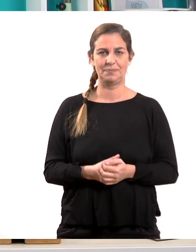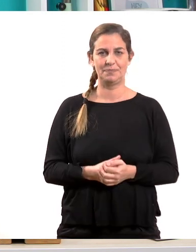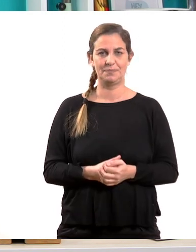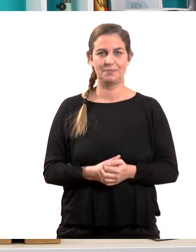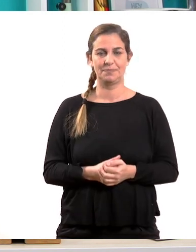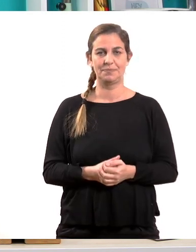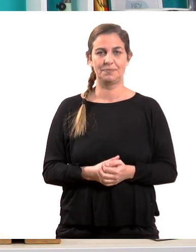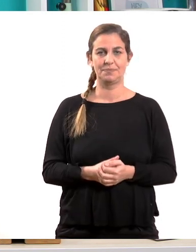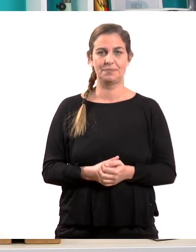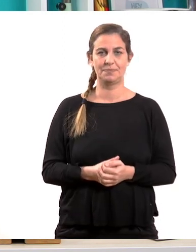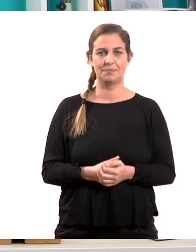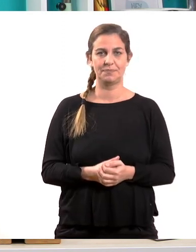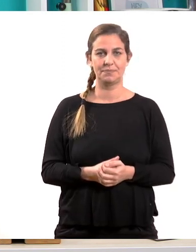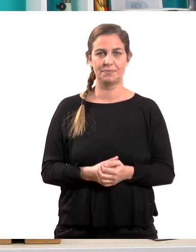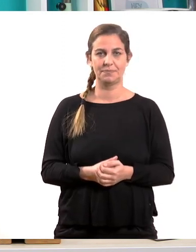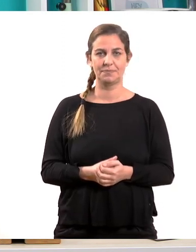Μαμά.